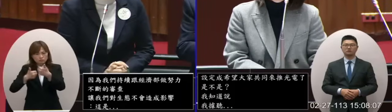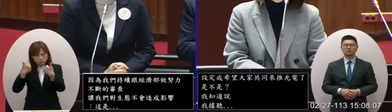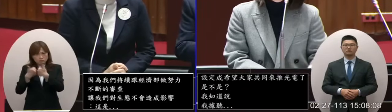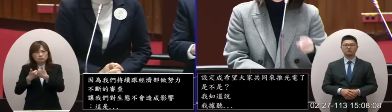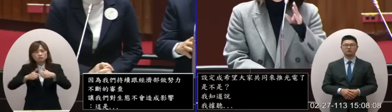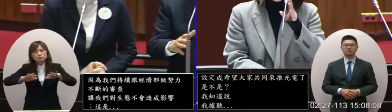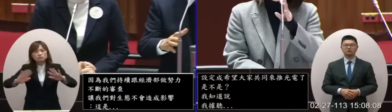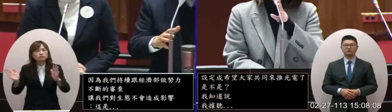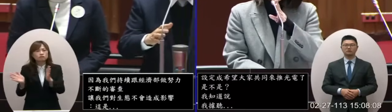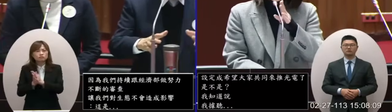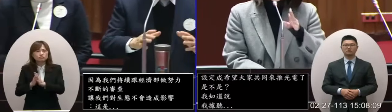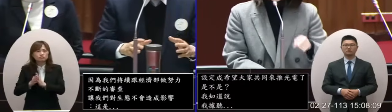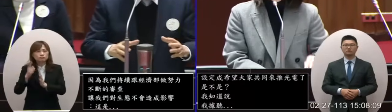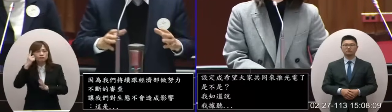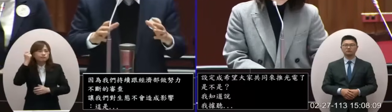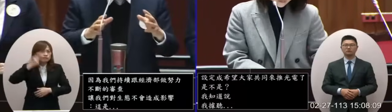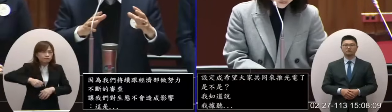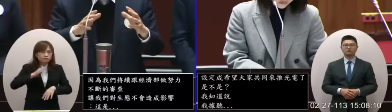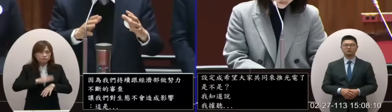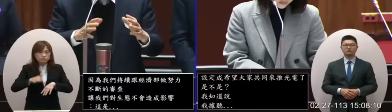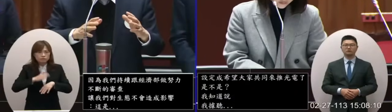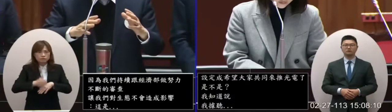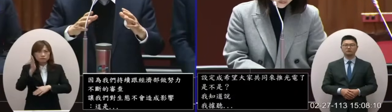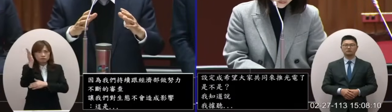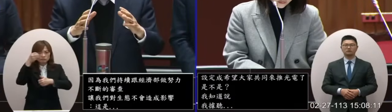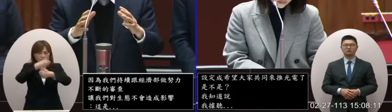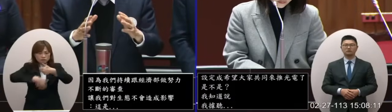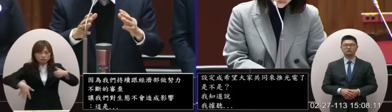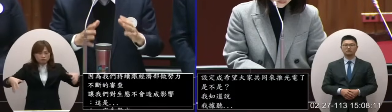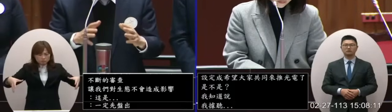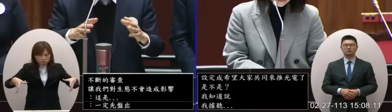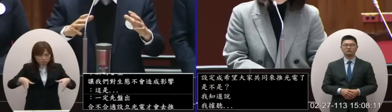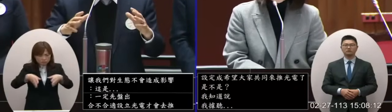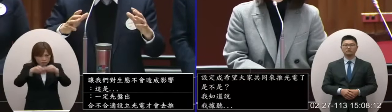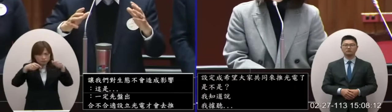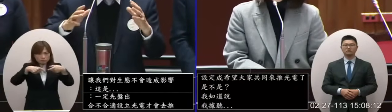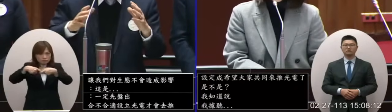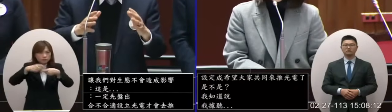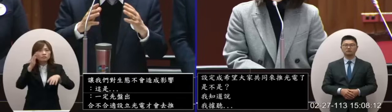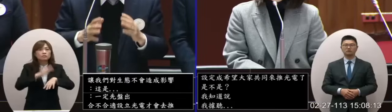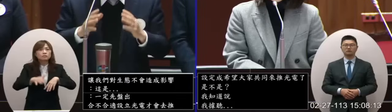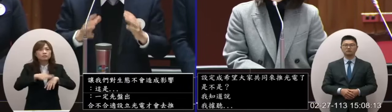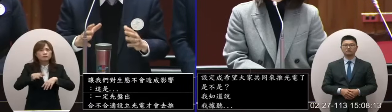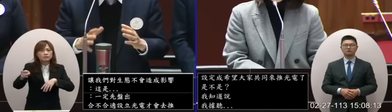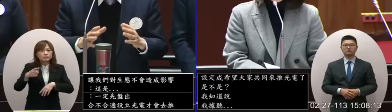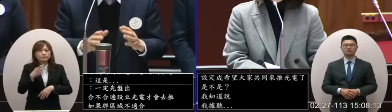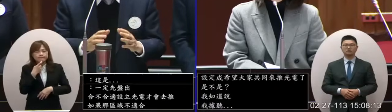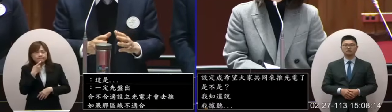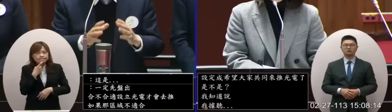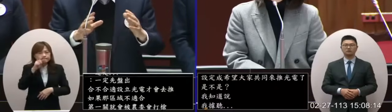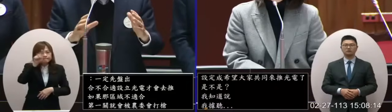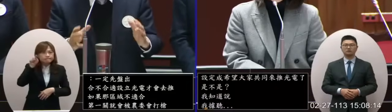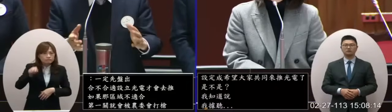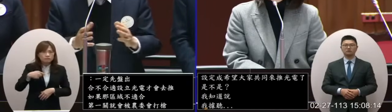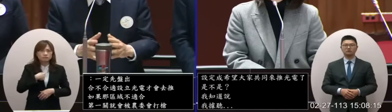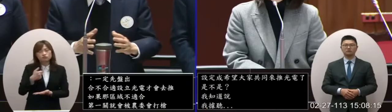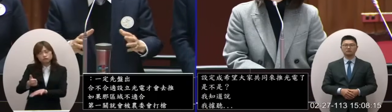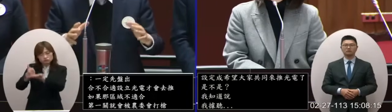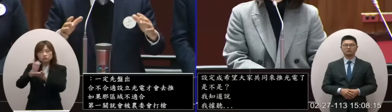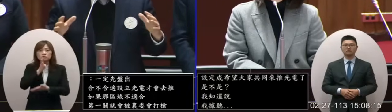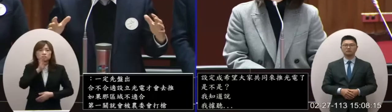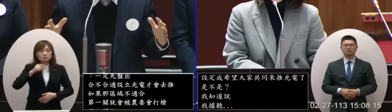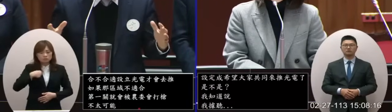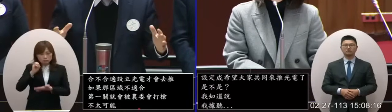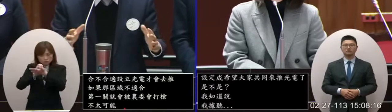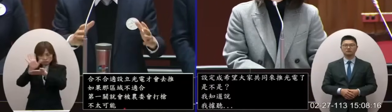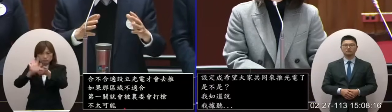整合的啦，委员你会有你的怀疑，那是我是尊重，但是我要跟委员报